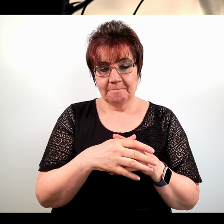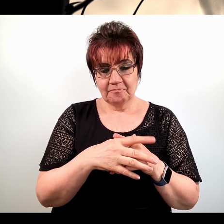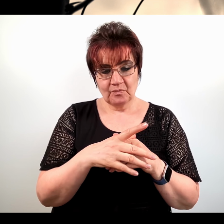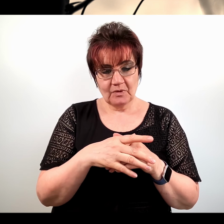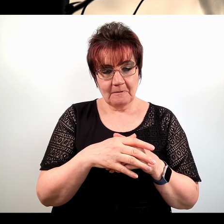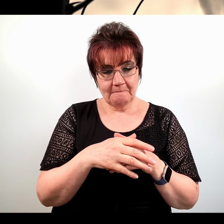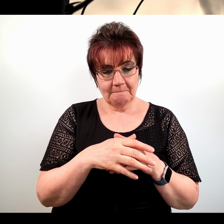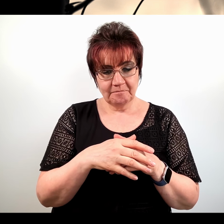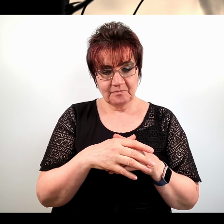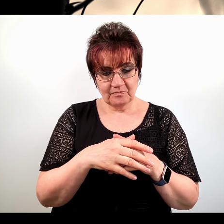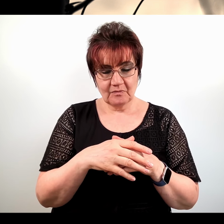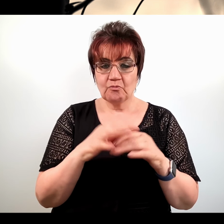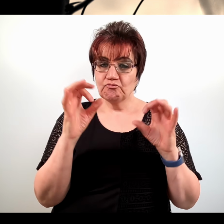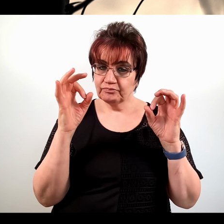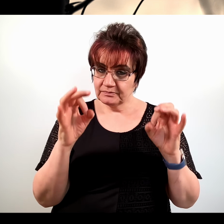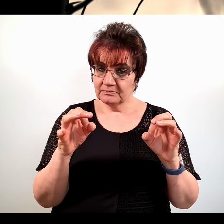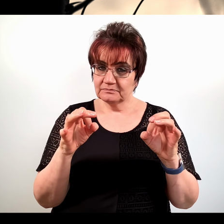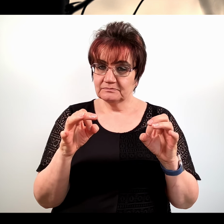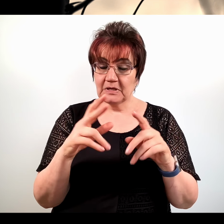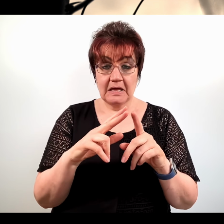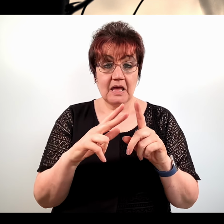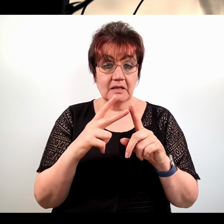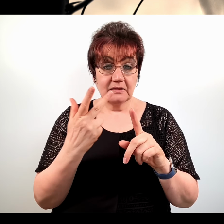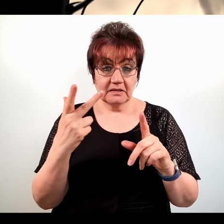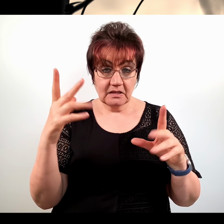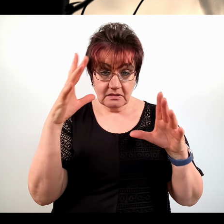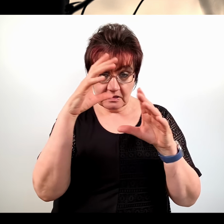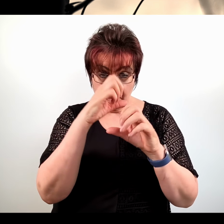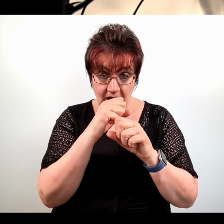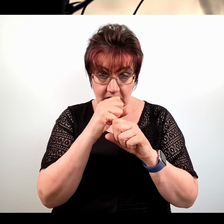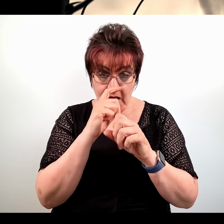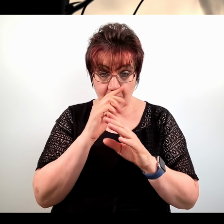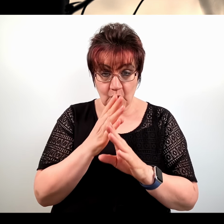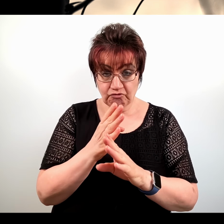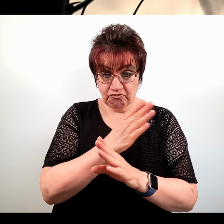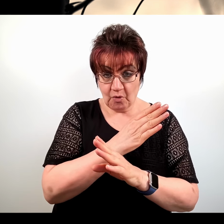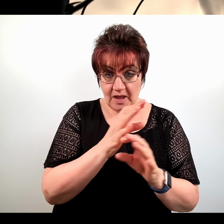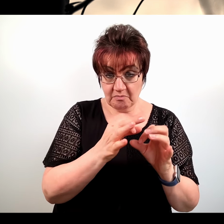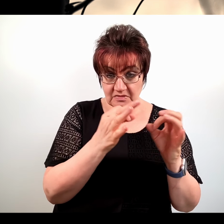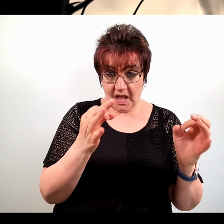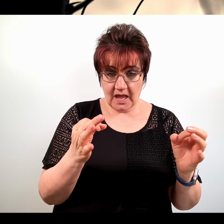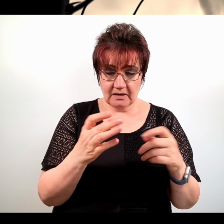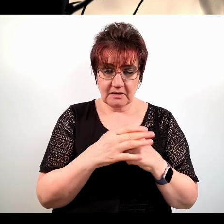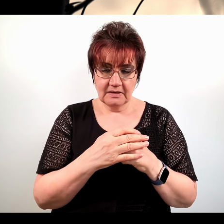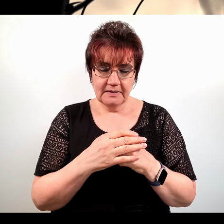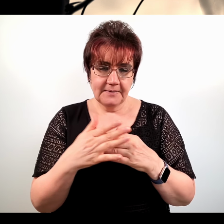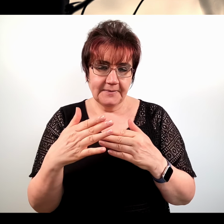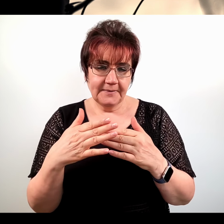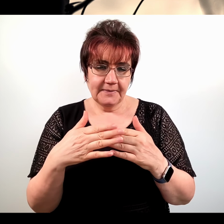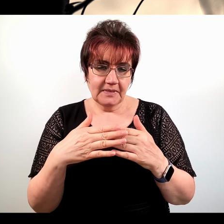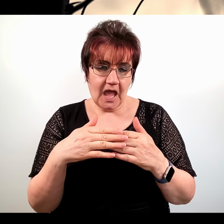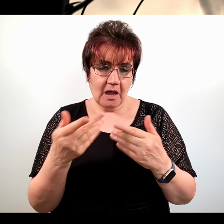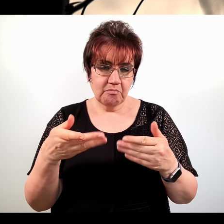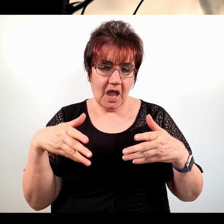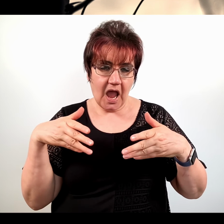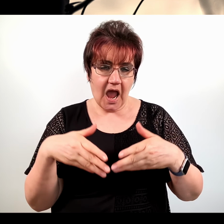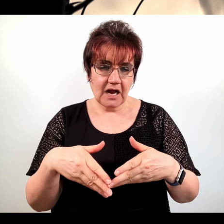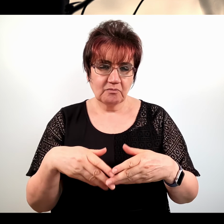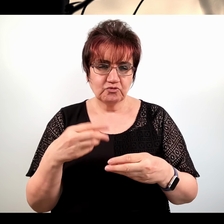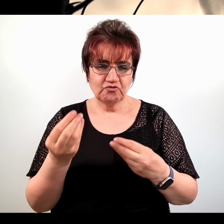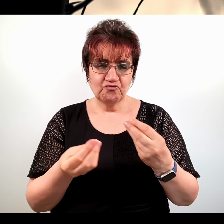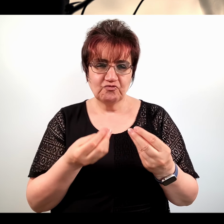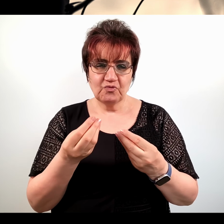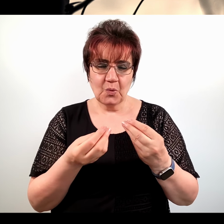Am Tag vor der dritten Nacht ging es dem Nachbarn schon mulmig zu. Er spürte,